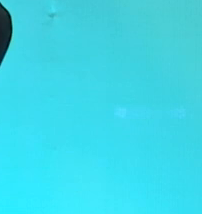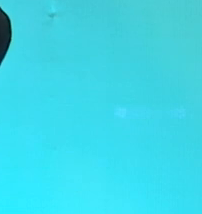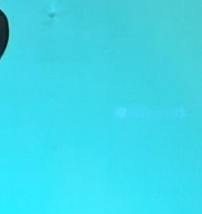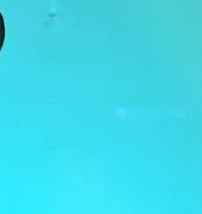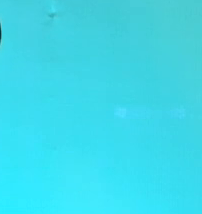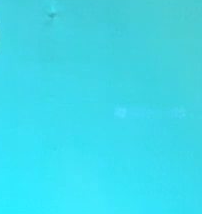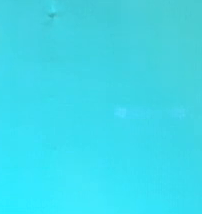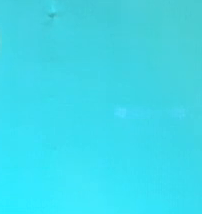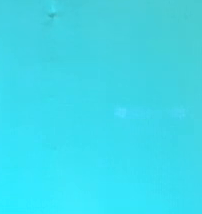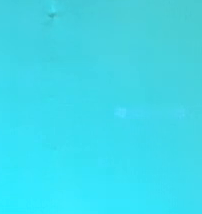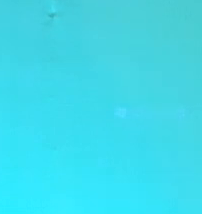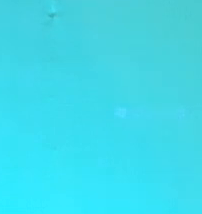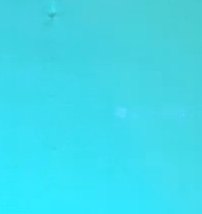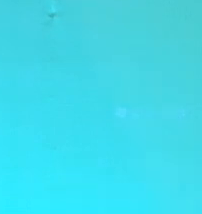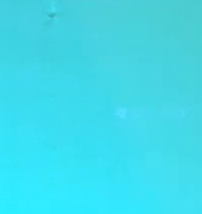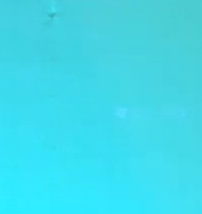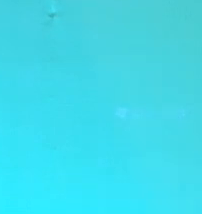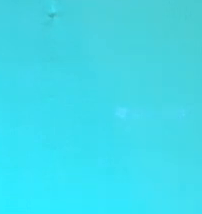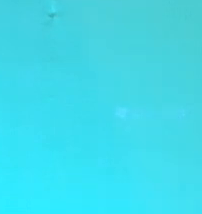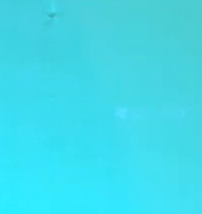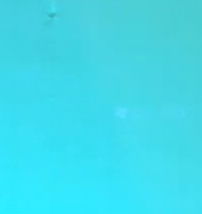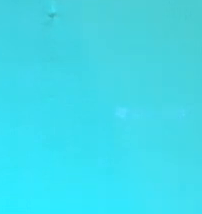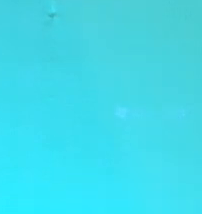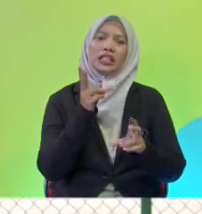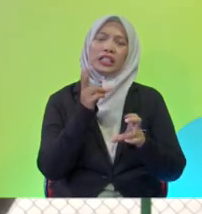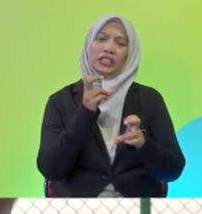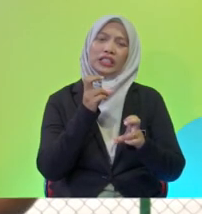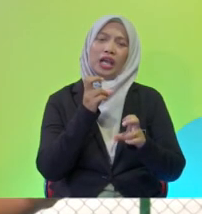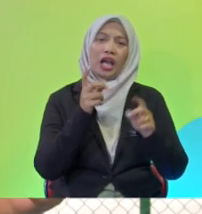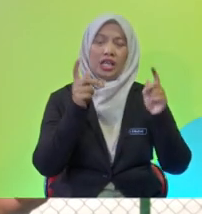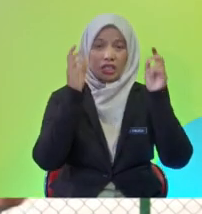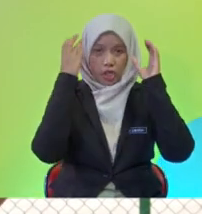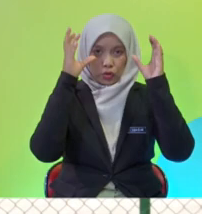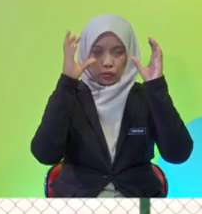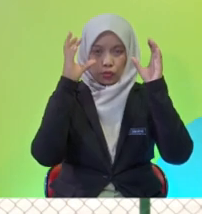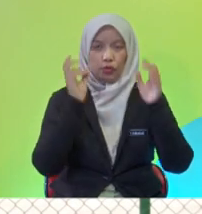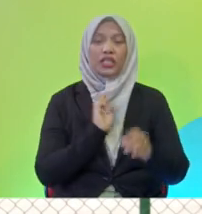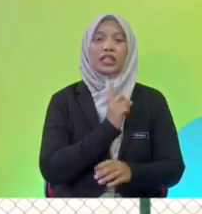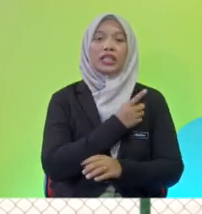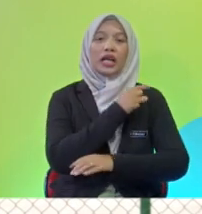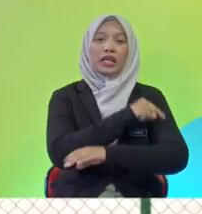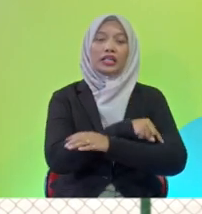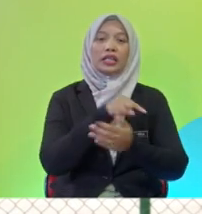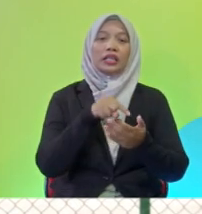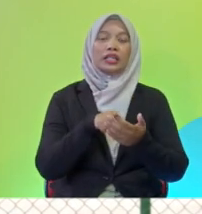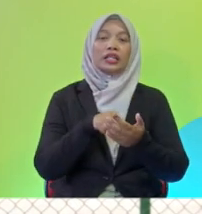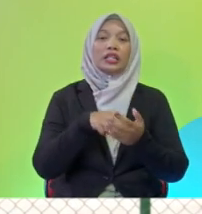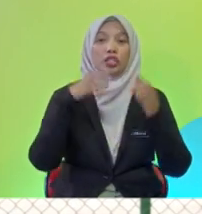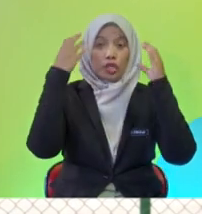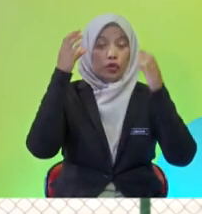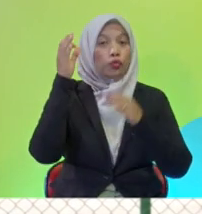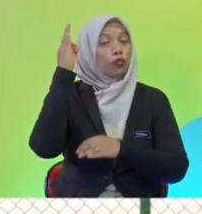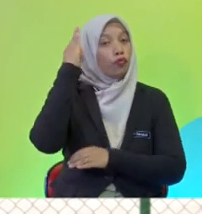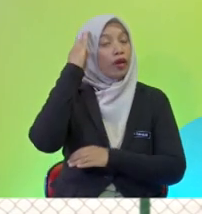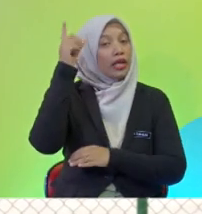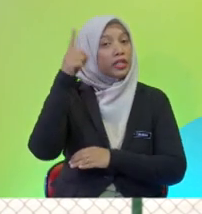Kuantan Pahang. Dan tak sabar kita nak bersama dengan guru kita pada hari ini, tetamu istimewa kita iaitu Cikgu Muhammad Faizul